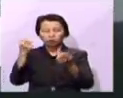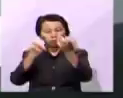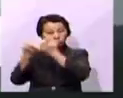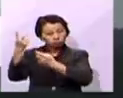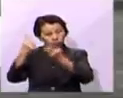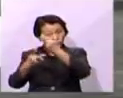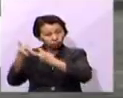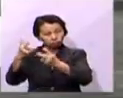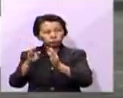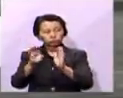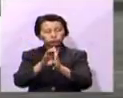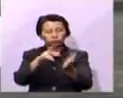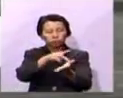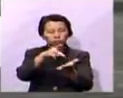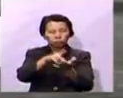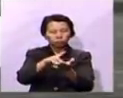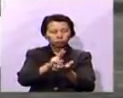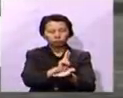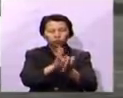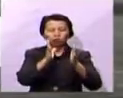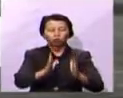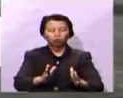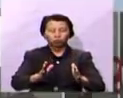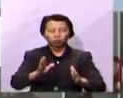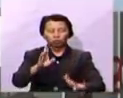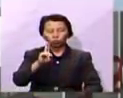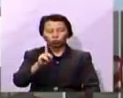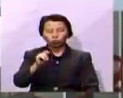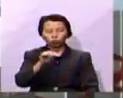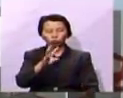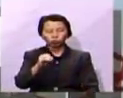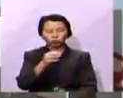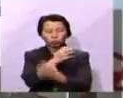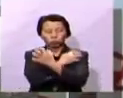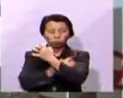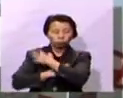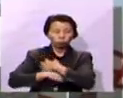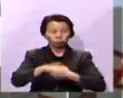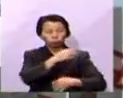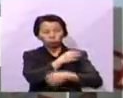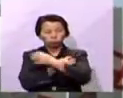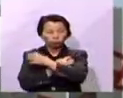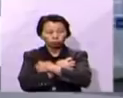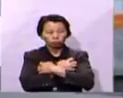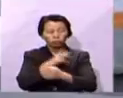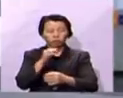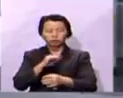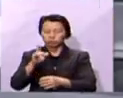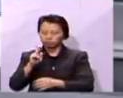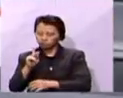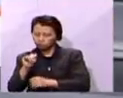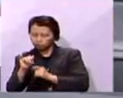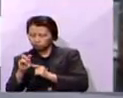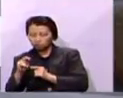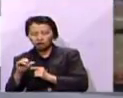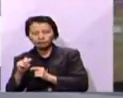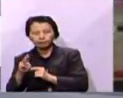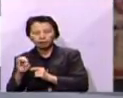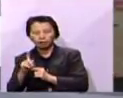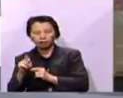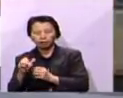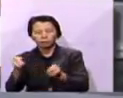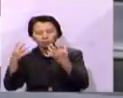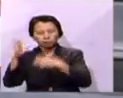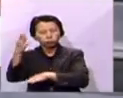ekopelancongan seperti Pusat Pemuliharaan Orang Utan dan Beruang Madu di Sepiluk serta Kinabatangan yang kaya dengan